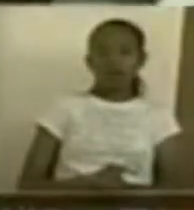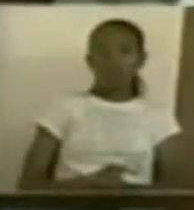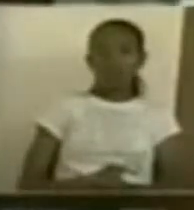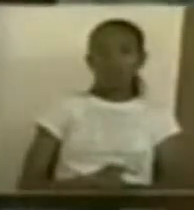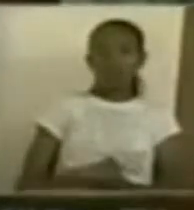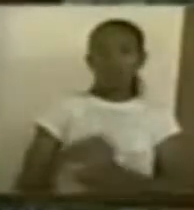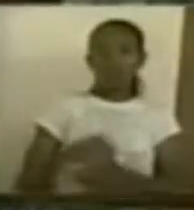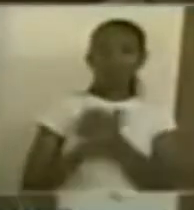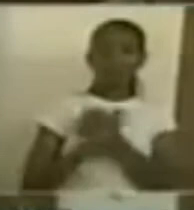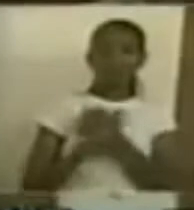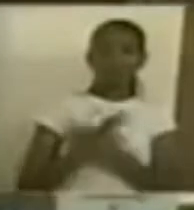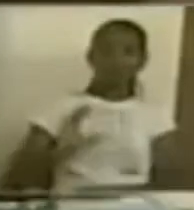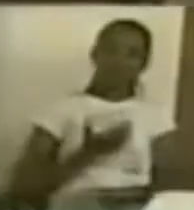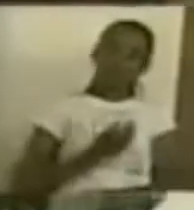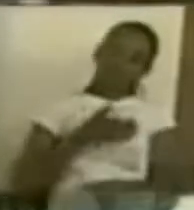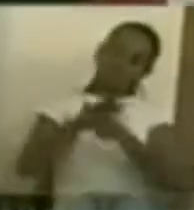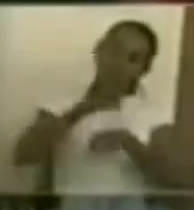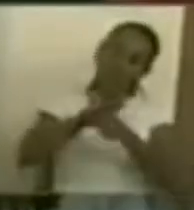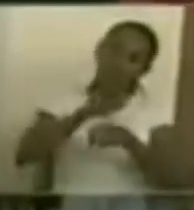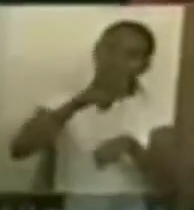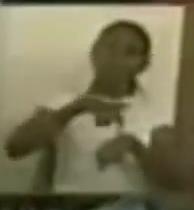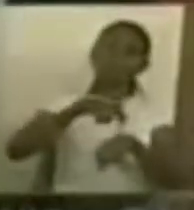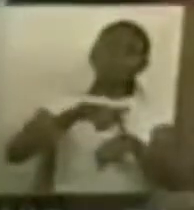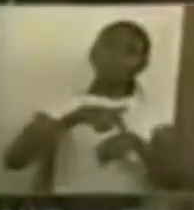በሀገራችን ለረጅም ጊዜ የቆየ